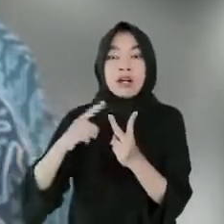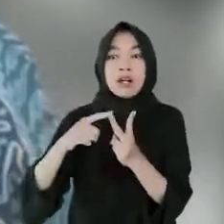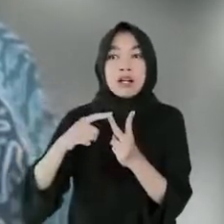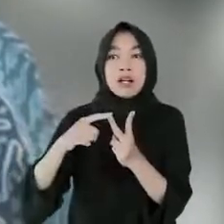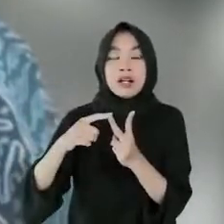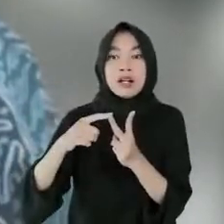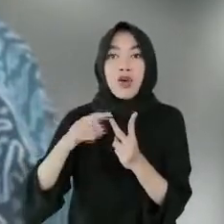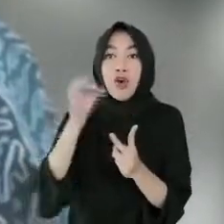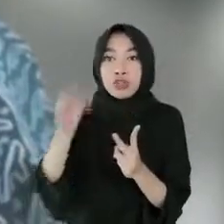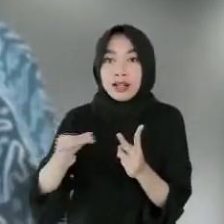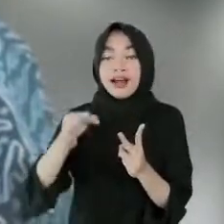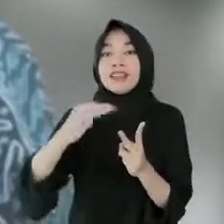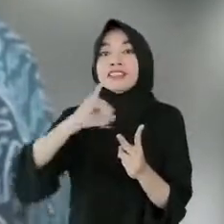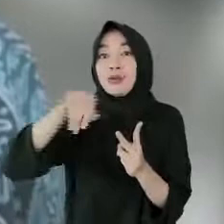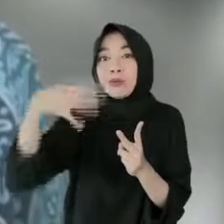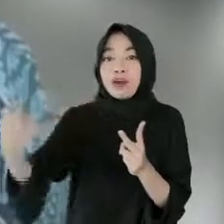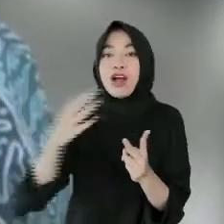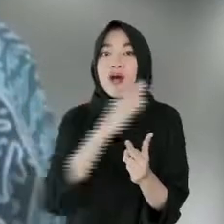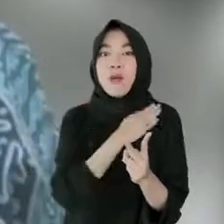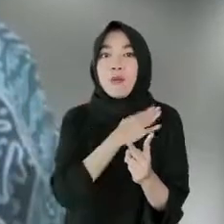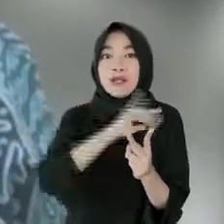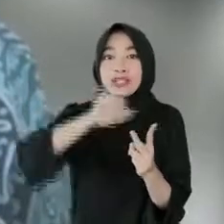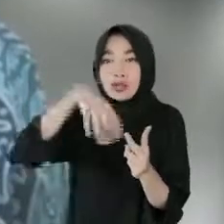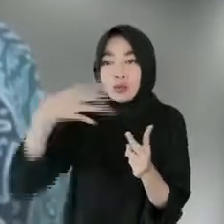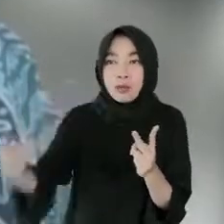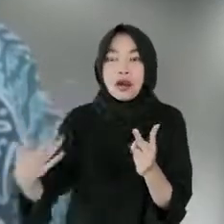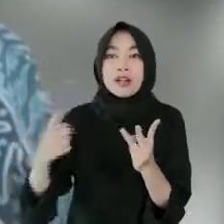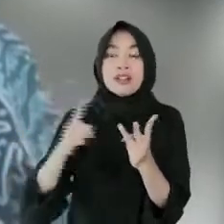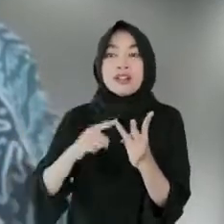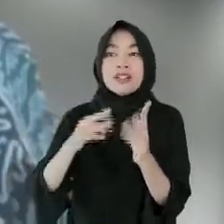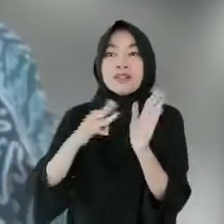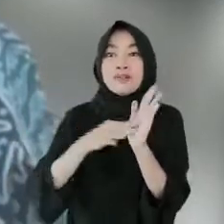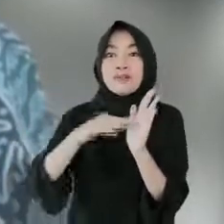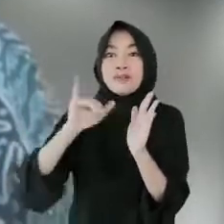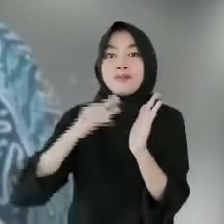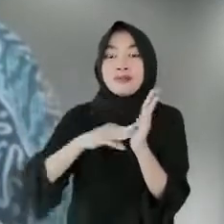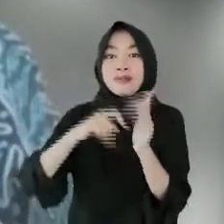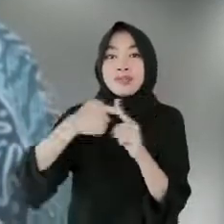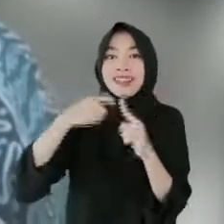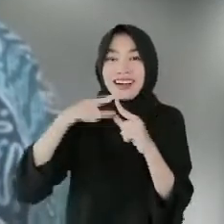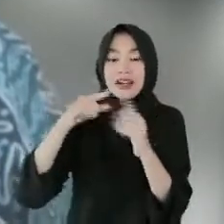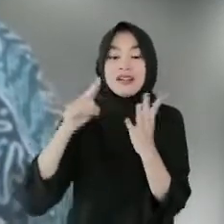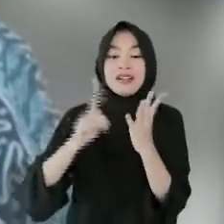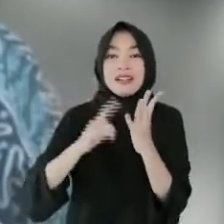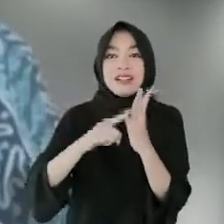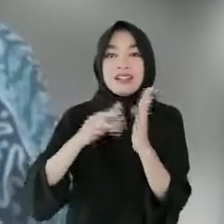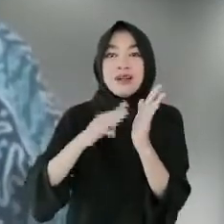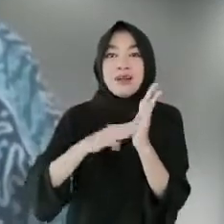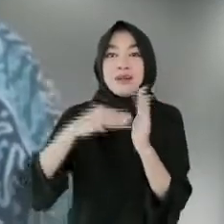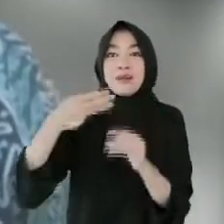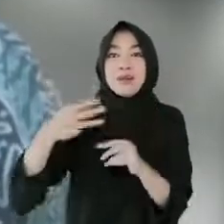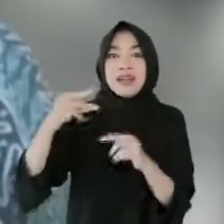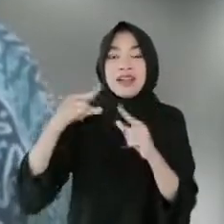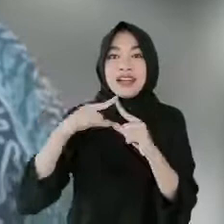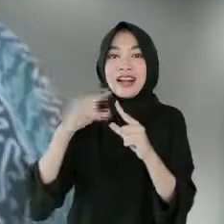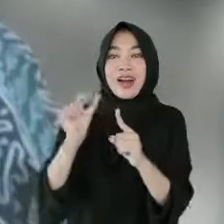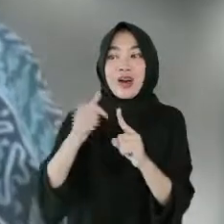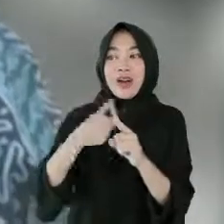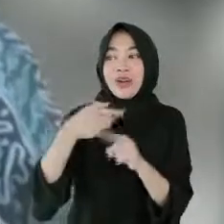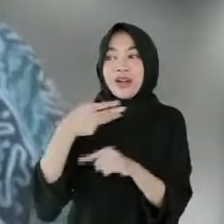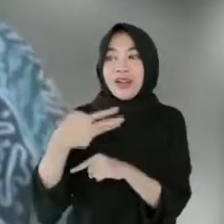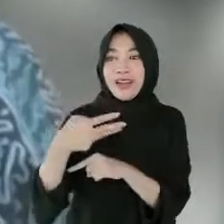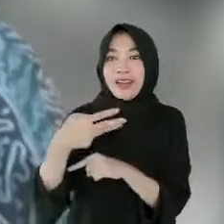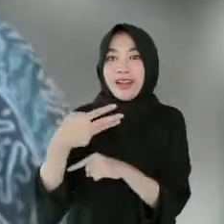jayaputa kemudian Mimika dan Merauke ini semuanya bisa berjalan dengan baik